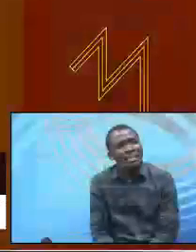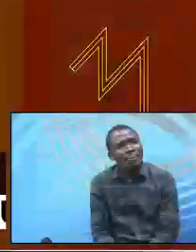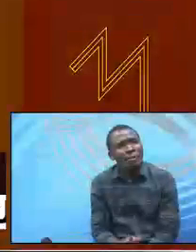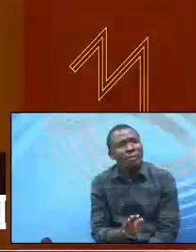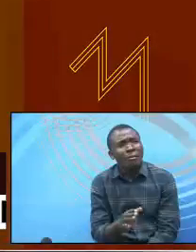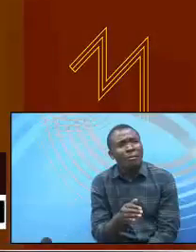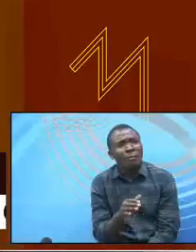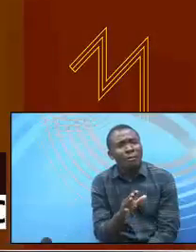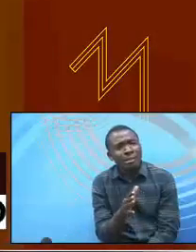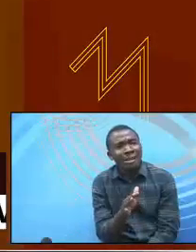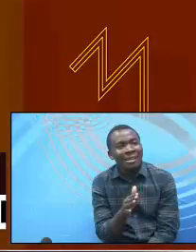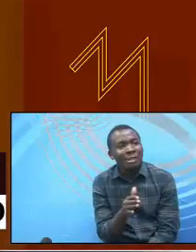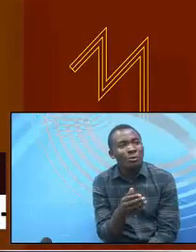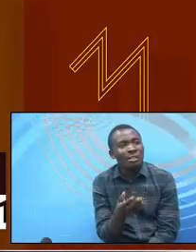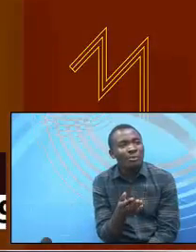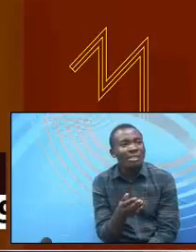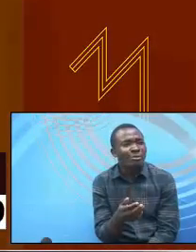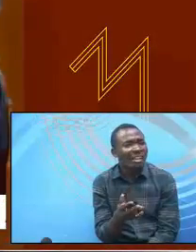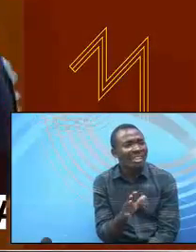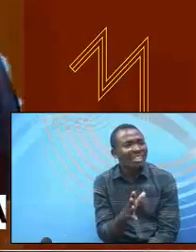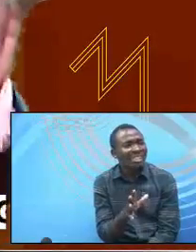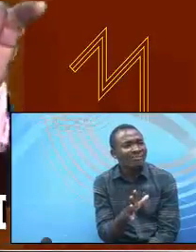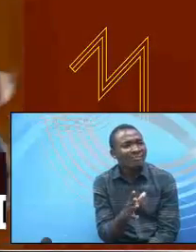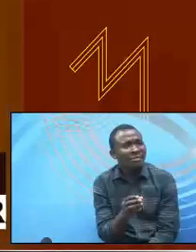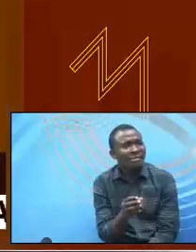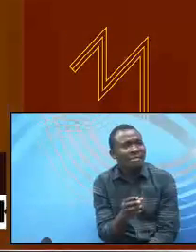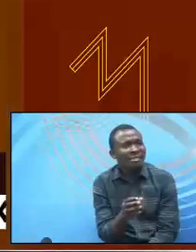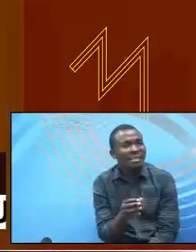ubundi mu kwezi kwa gatatu gushyira ukwezi kwa kane